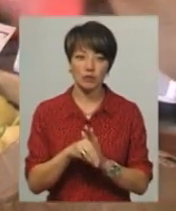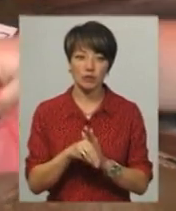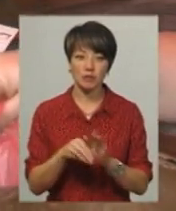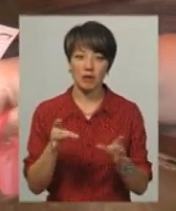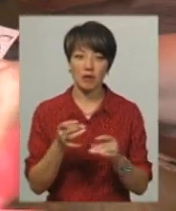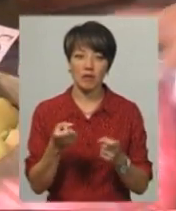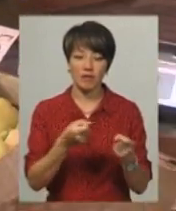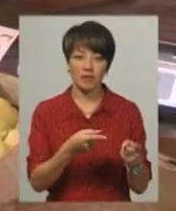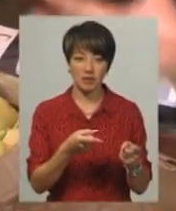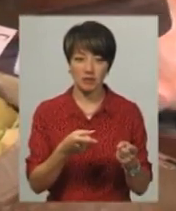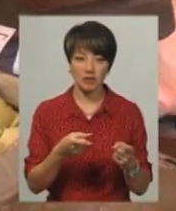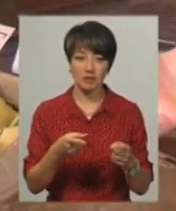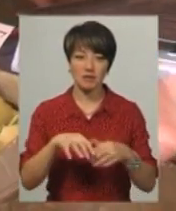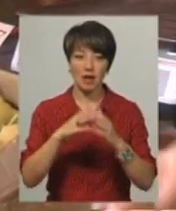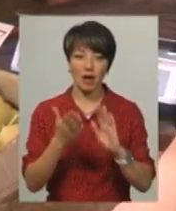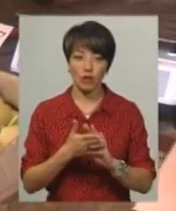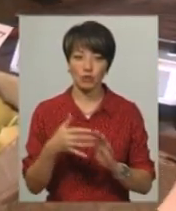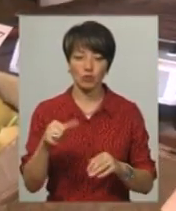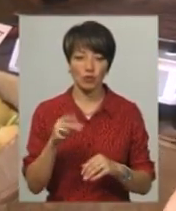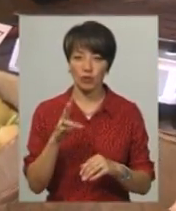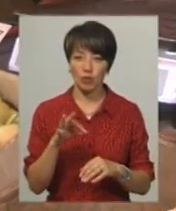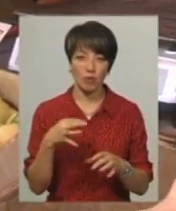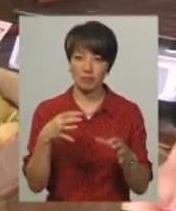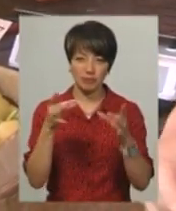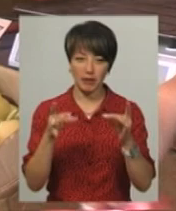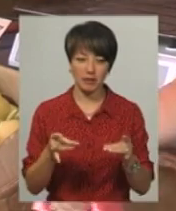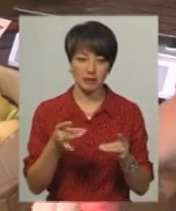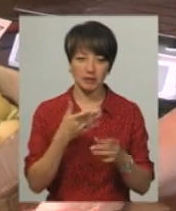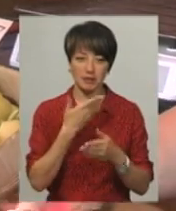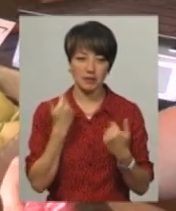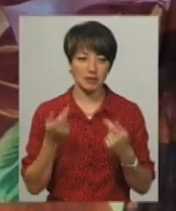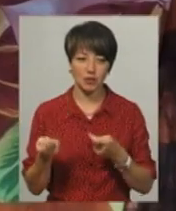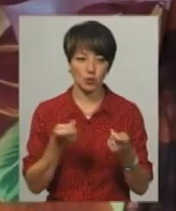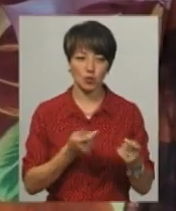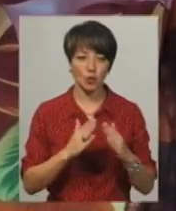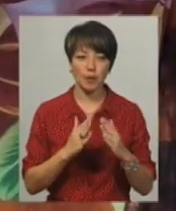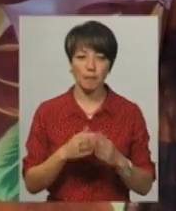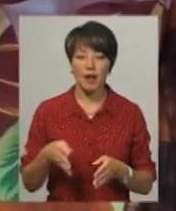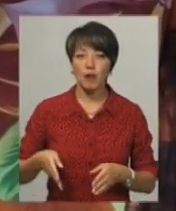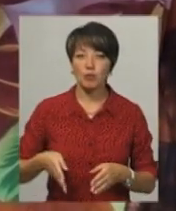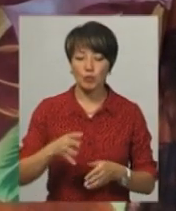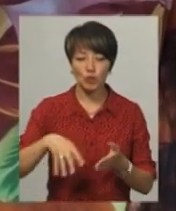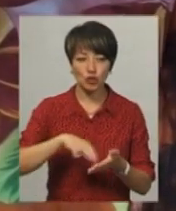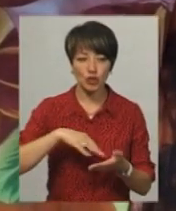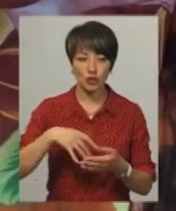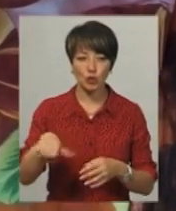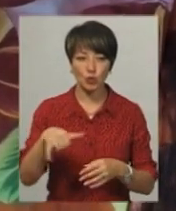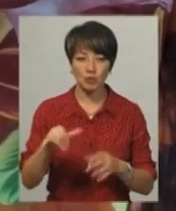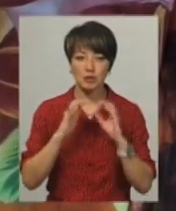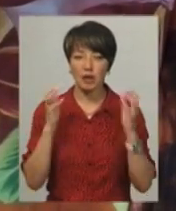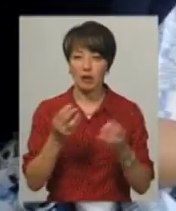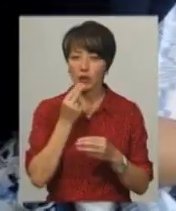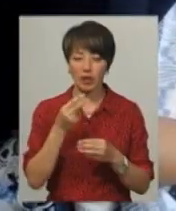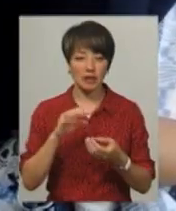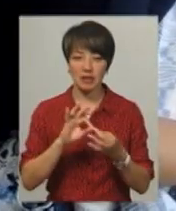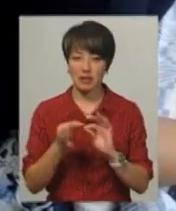вони висиплять краще в загальну сумочку, але вони вже пластика додому не несуть. Пошити торбу для зберігання продуктів власноруч не складно.